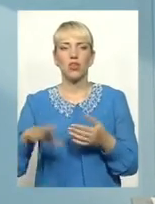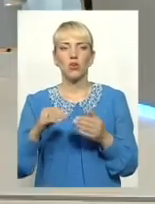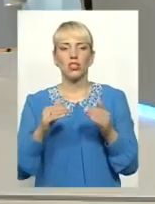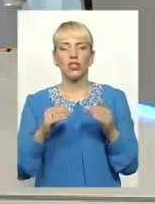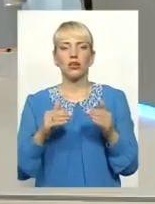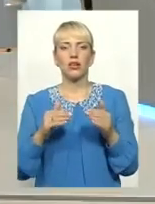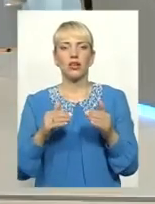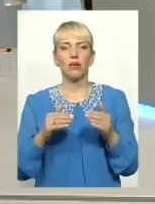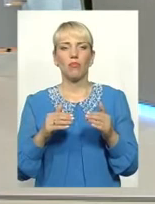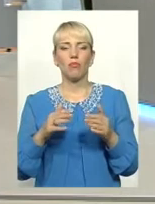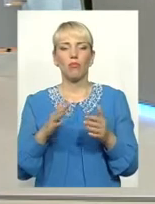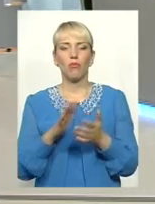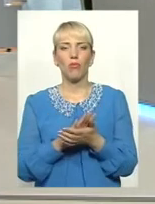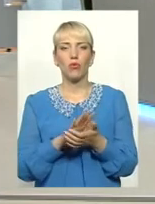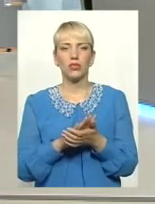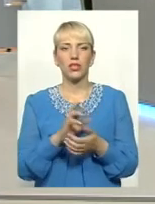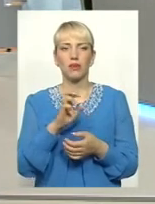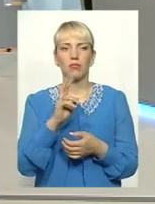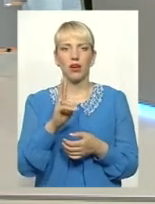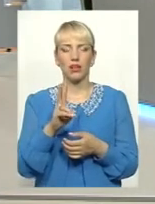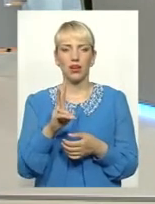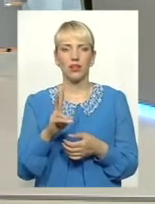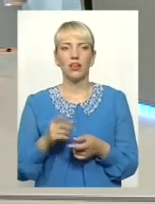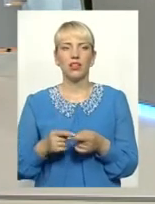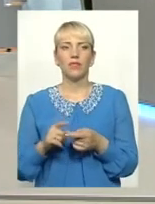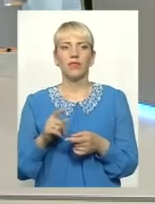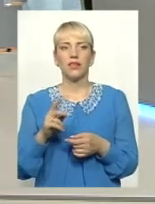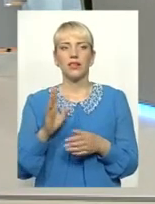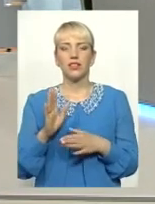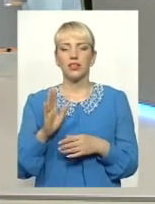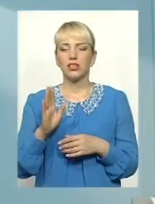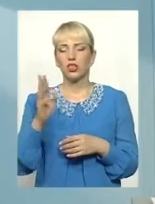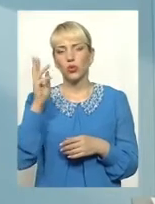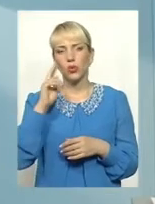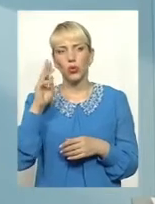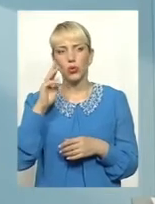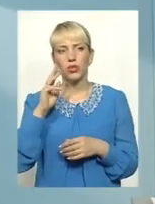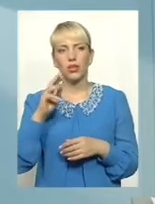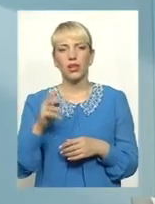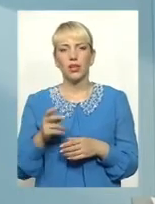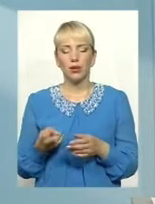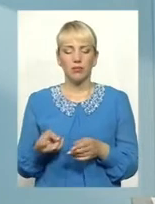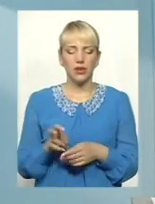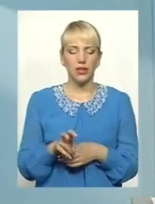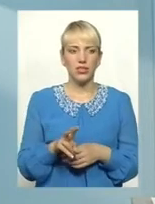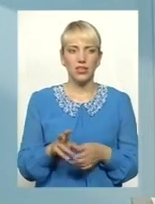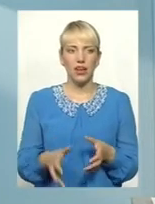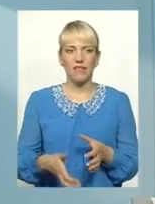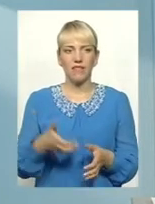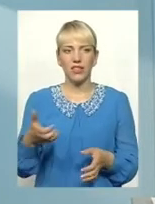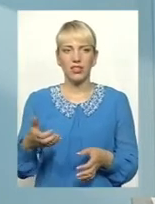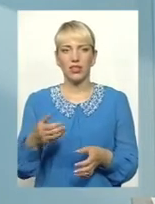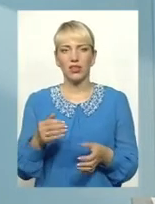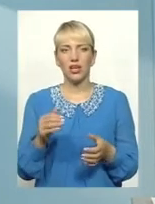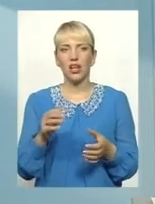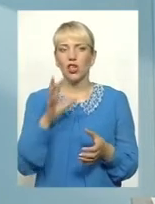баках. Діти до мене біжать з вулиці і кричать. Тільки що підійшла тьотя і витягла з сумки